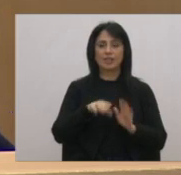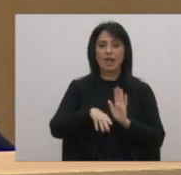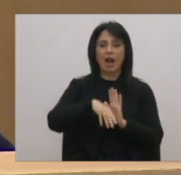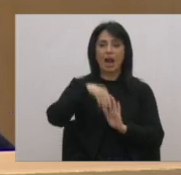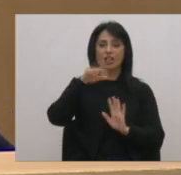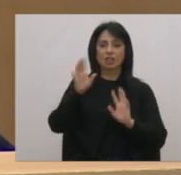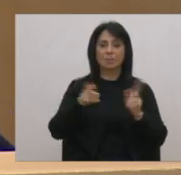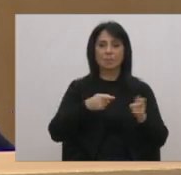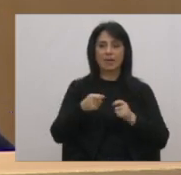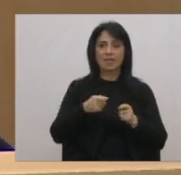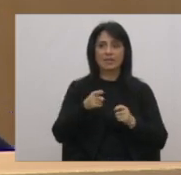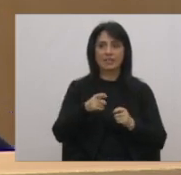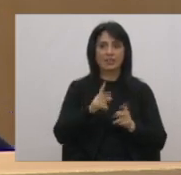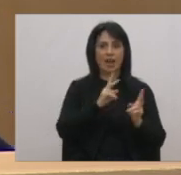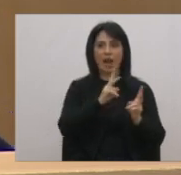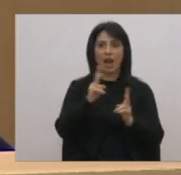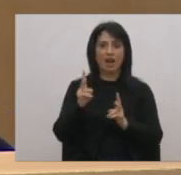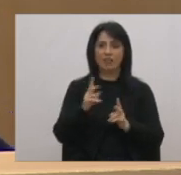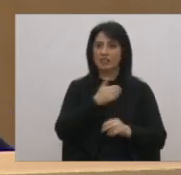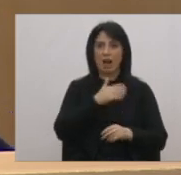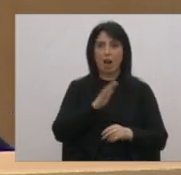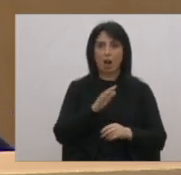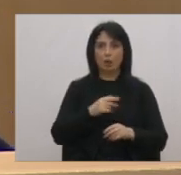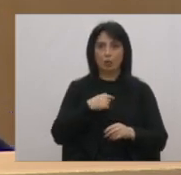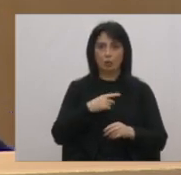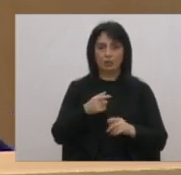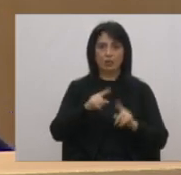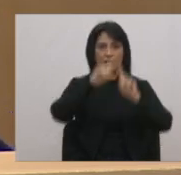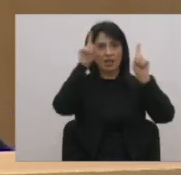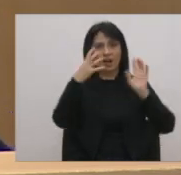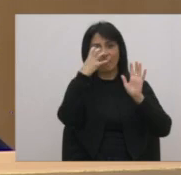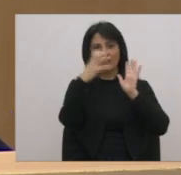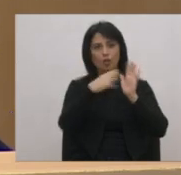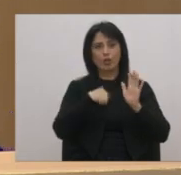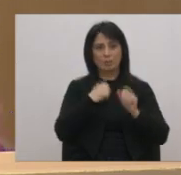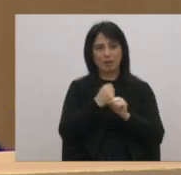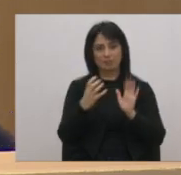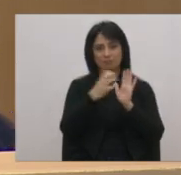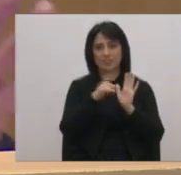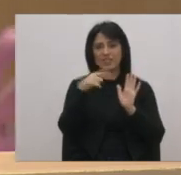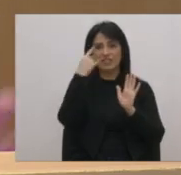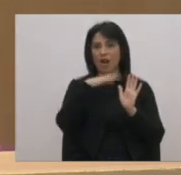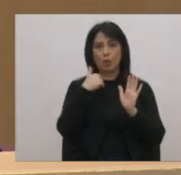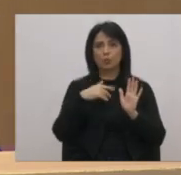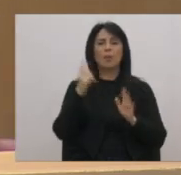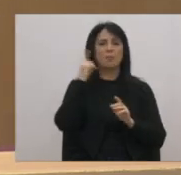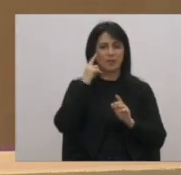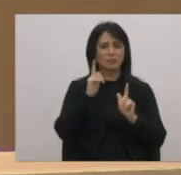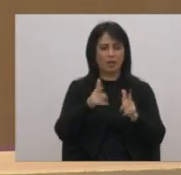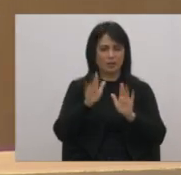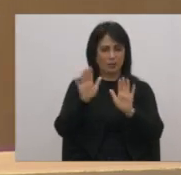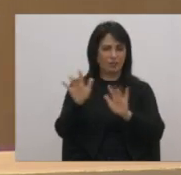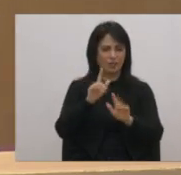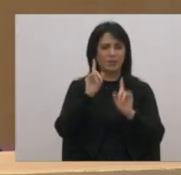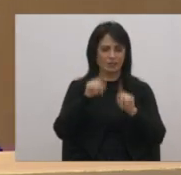აგირჩიეთო პრეზიდენტიო, რომელიც არავის არ უნდოდაო, ჩაგენაცვლეთო ბილბორდებშიო, კარგი საქმე გაგკეთეთო. მე მესმის აბსოლუტურად გეთანხმებით ამ